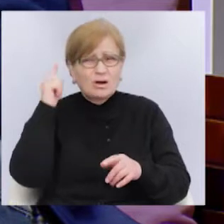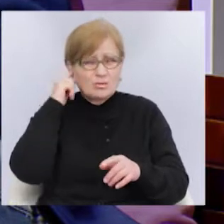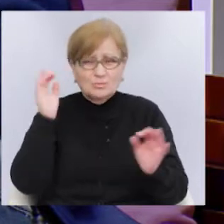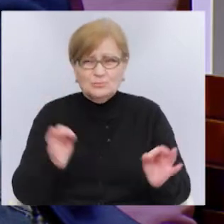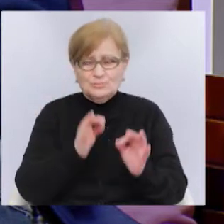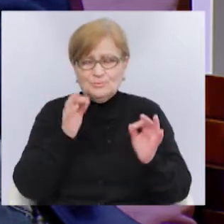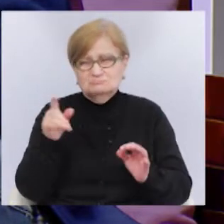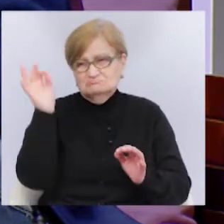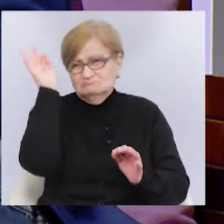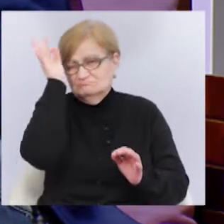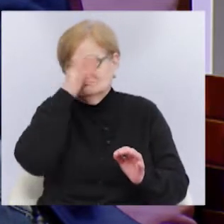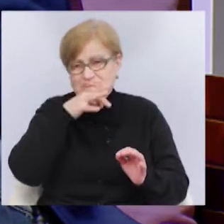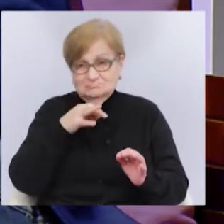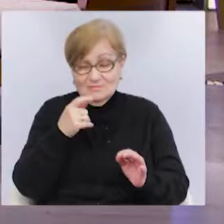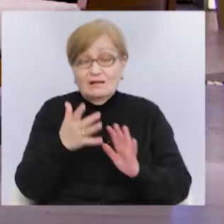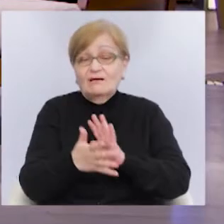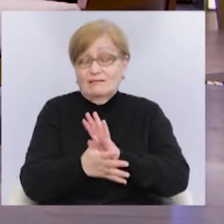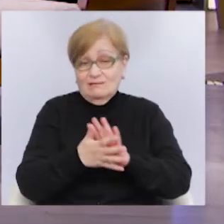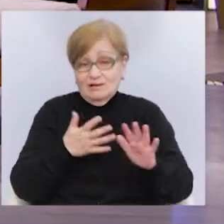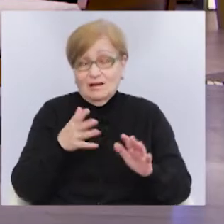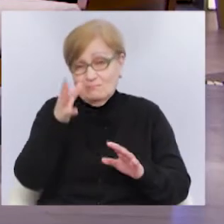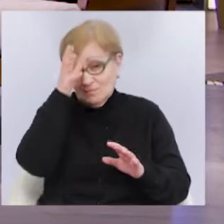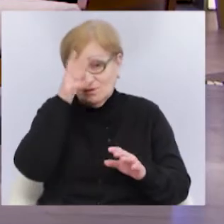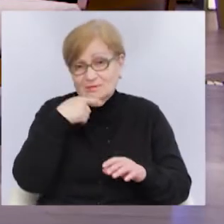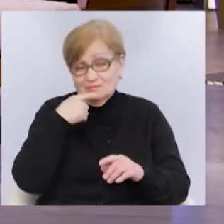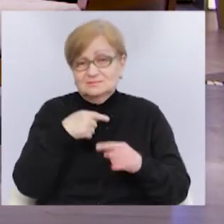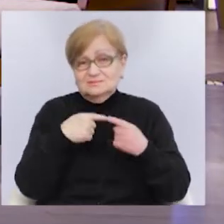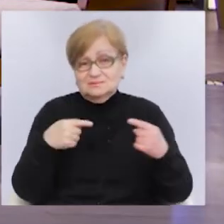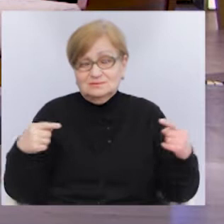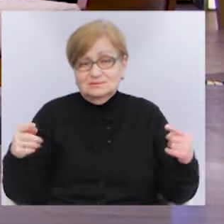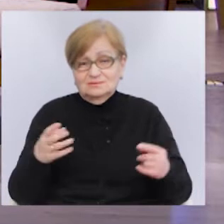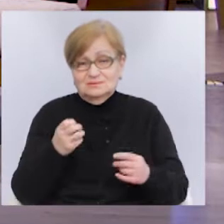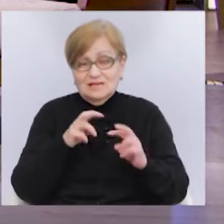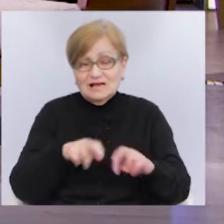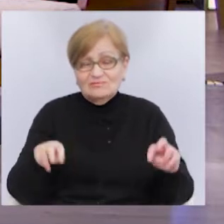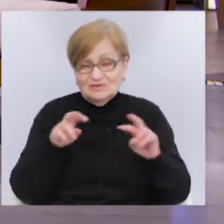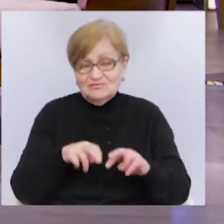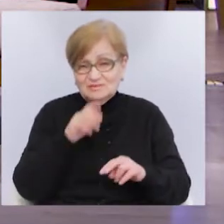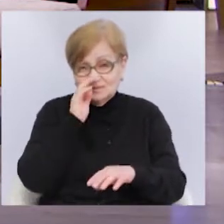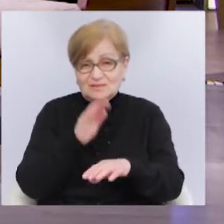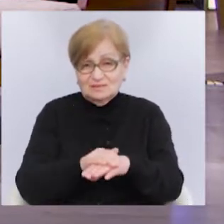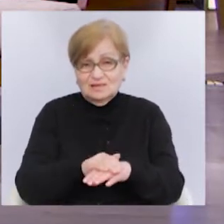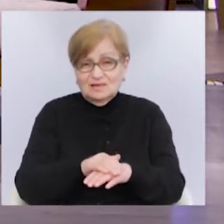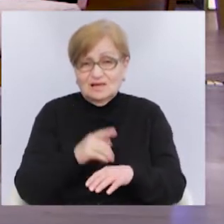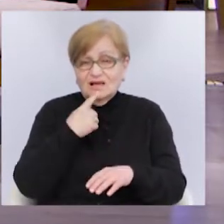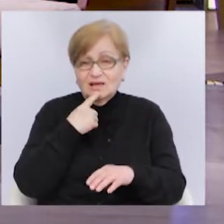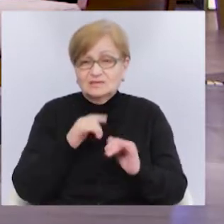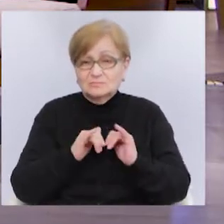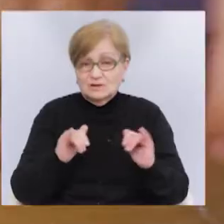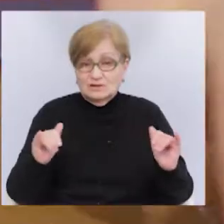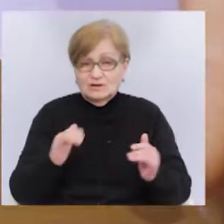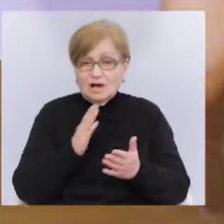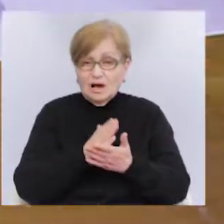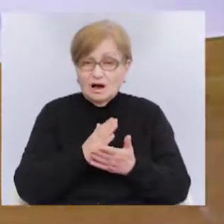იმ დროს და ანუ აქედან გამომდინარე და ბევრი სხვა კვლევითაც დადასტურებული ენობრივი განვითარება არის